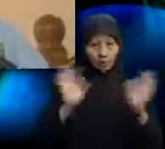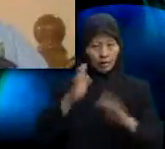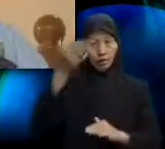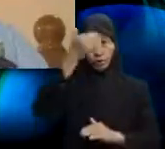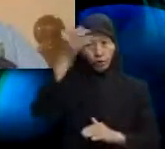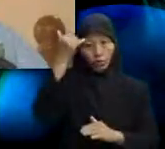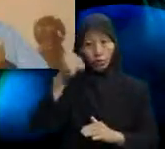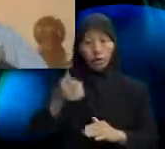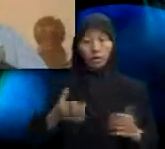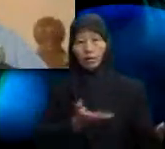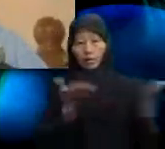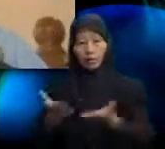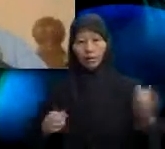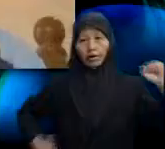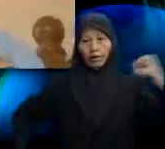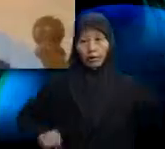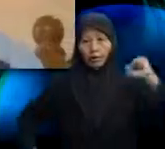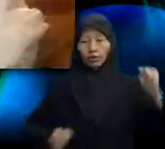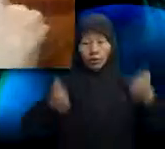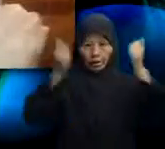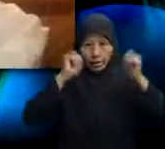Jangan lupa bawa tuala mandi bersama-sama.